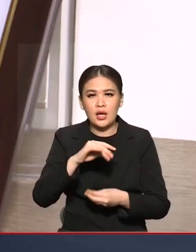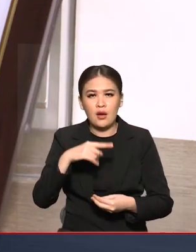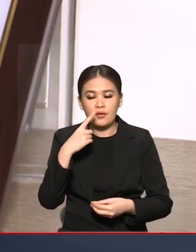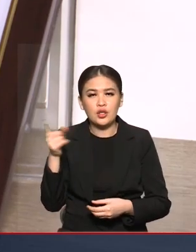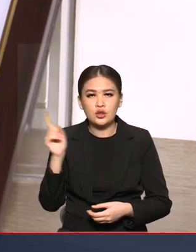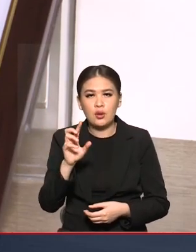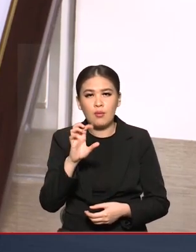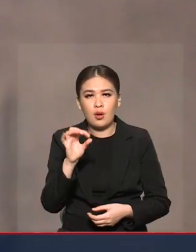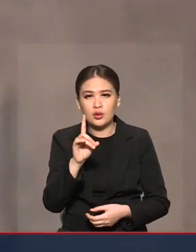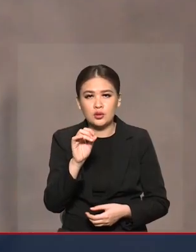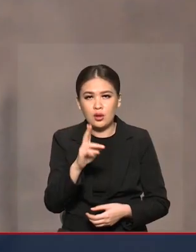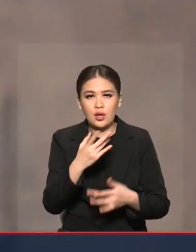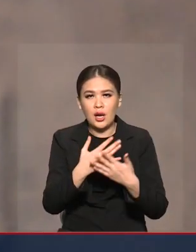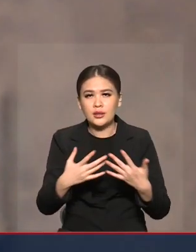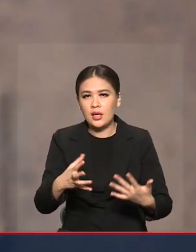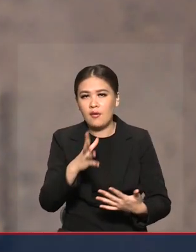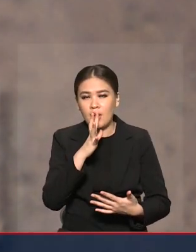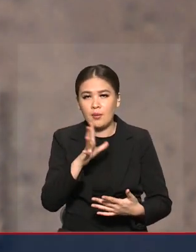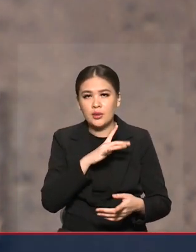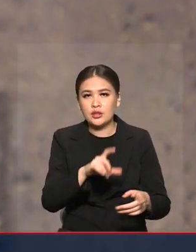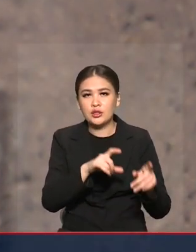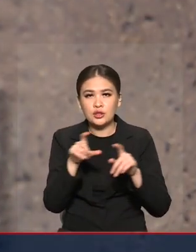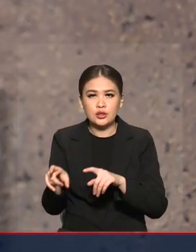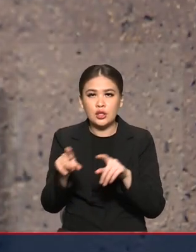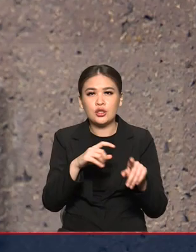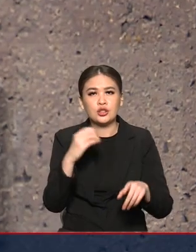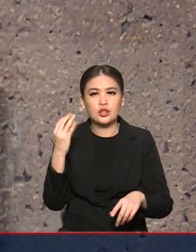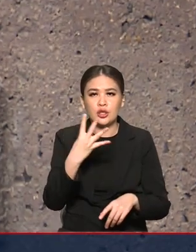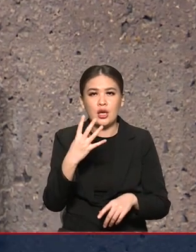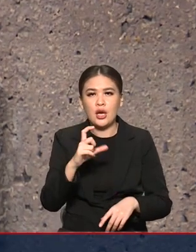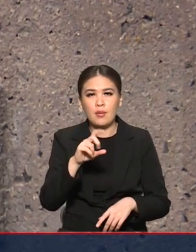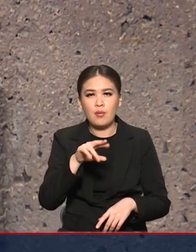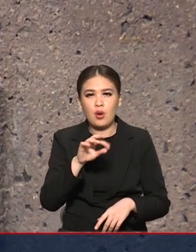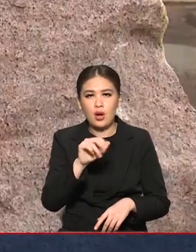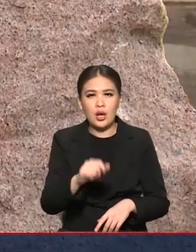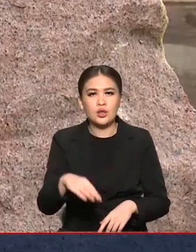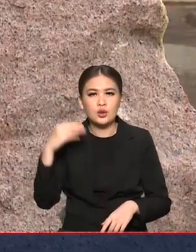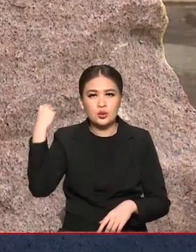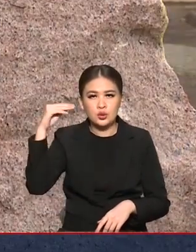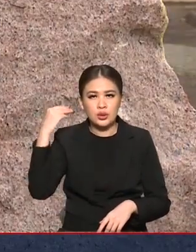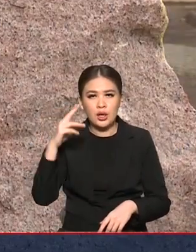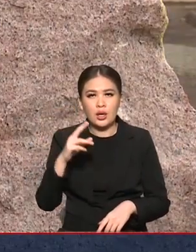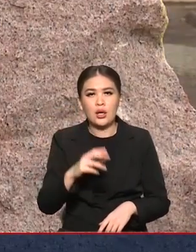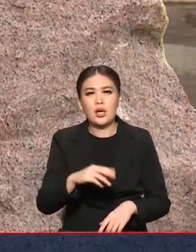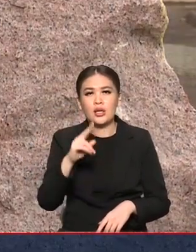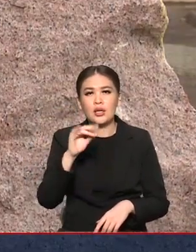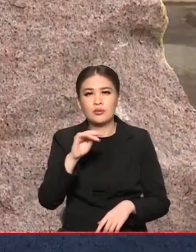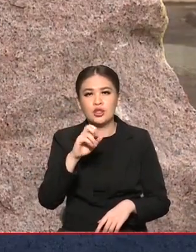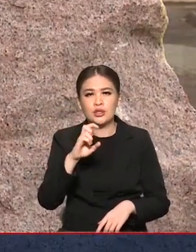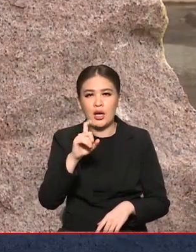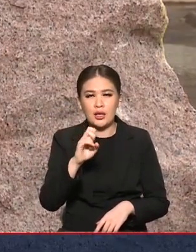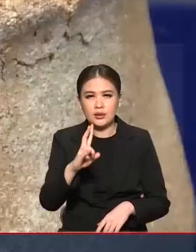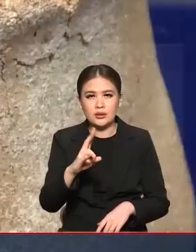о том что бозок в разное время был населённых временных эпох тюркского каганата кипчак ского ханства